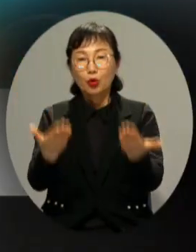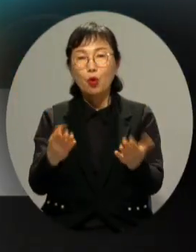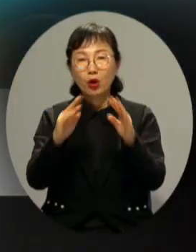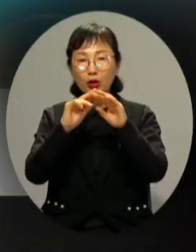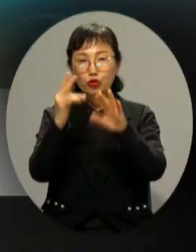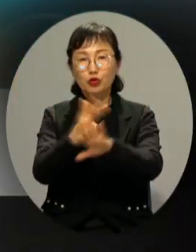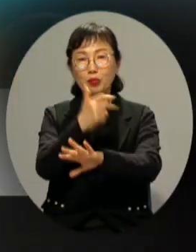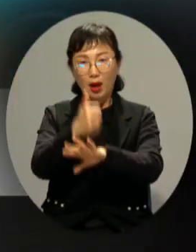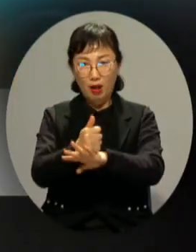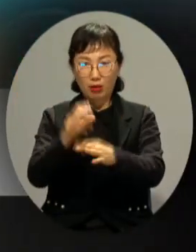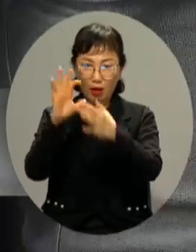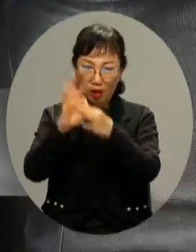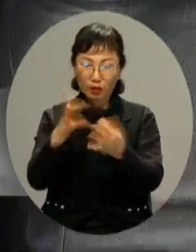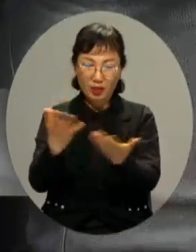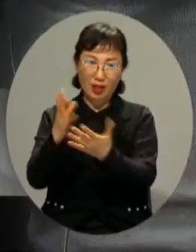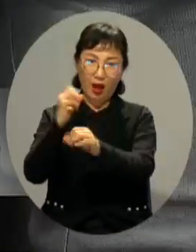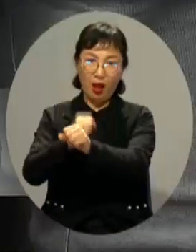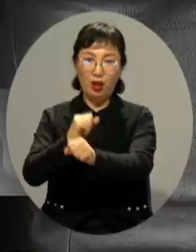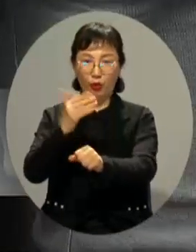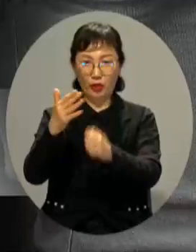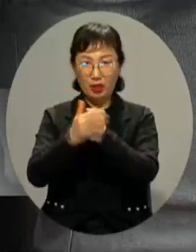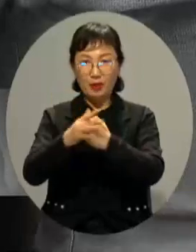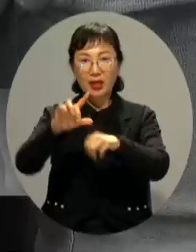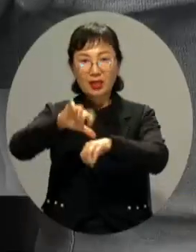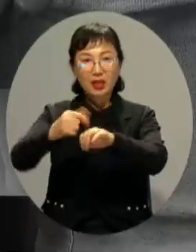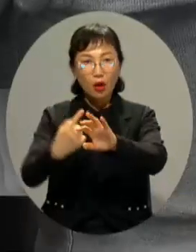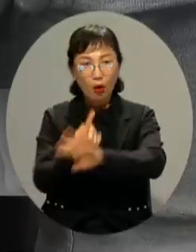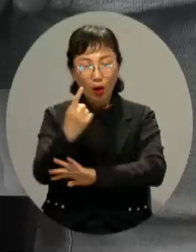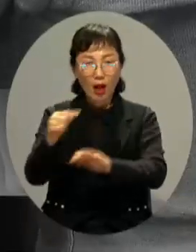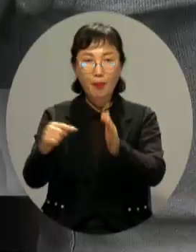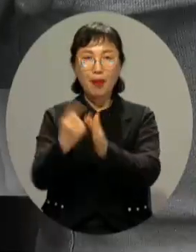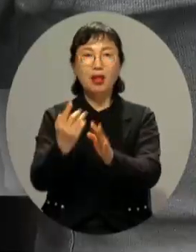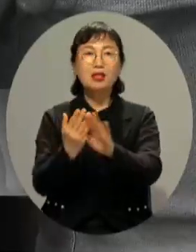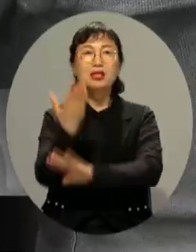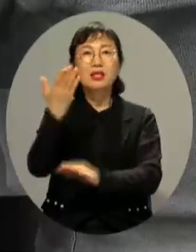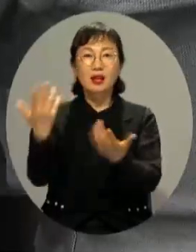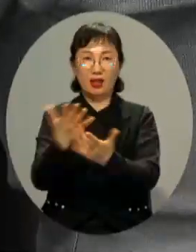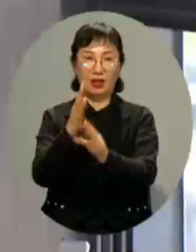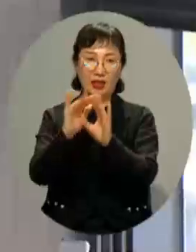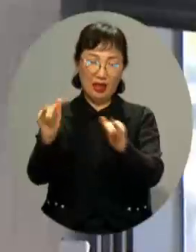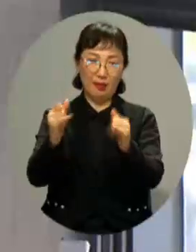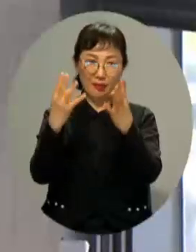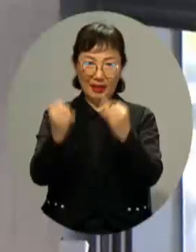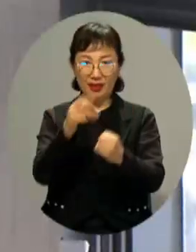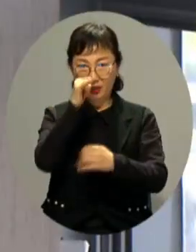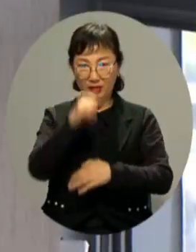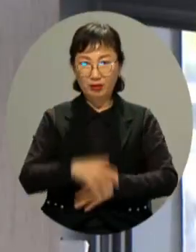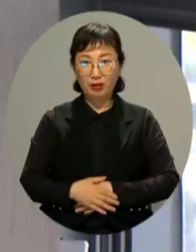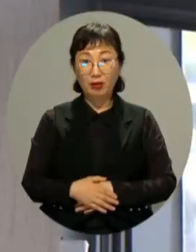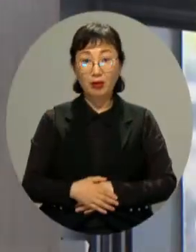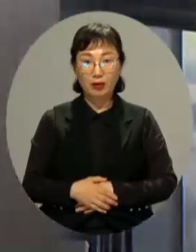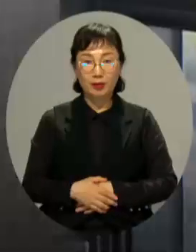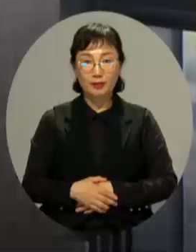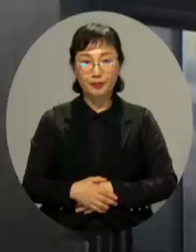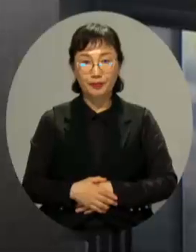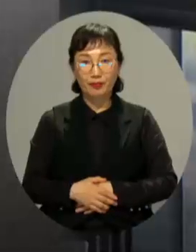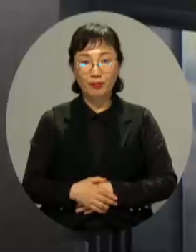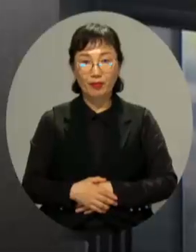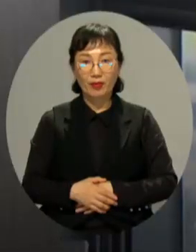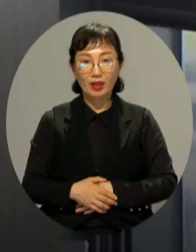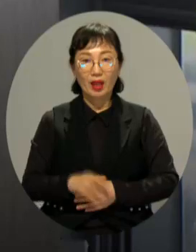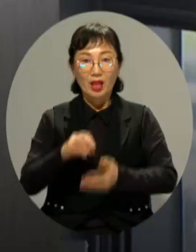반납하는 공무원들이 늘면서 월 시간의 근무가 100시간을 넘는 공무원도 나오고 있습니다. 임기 초에 너무 속도를 내고 있지